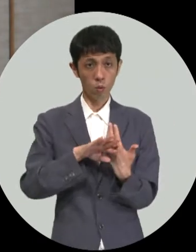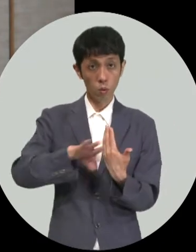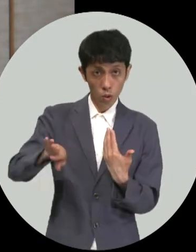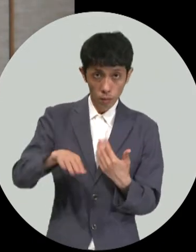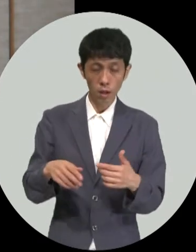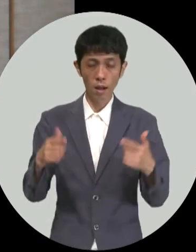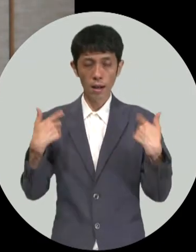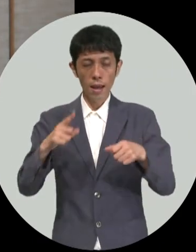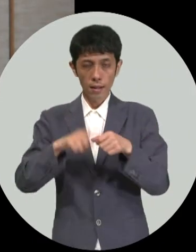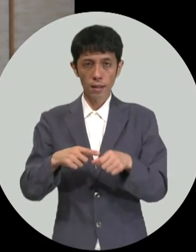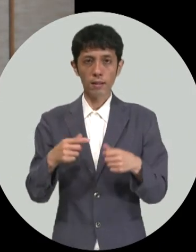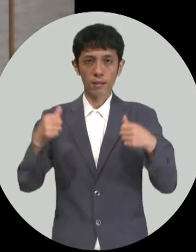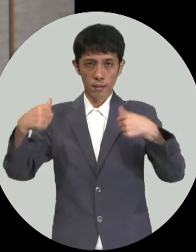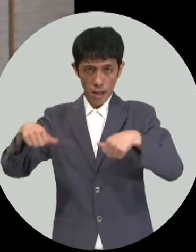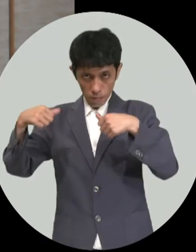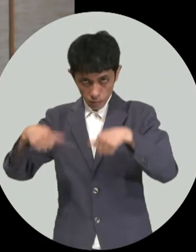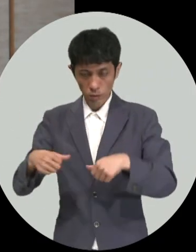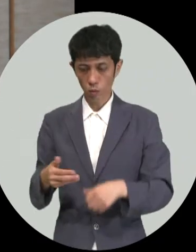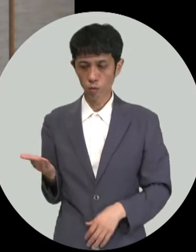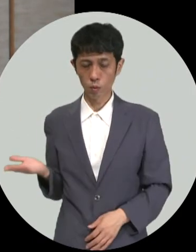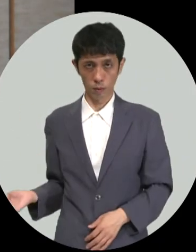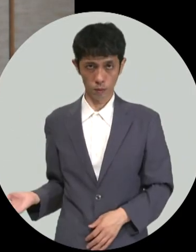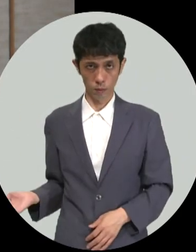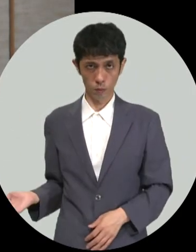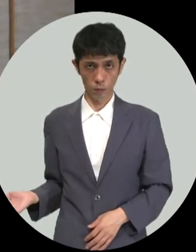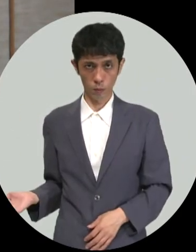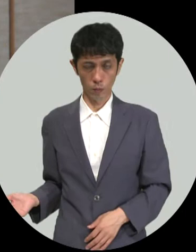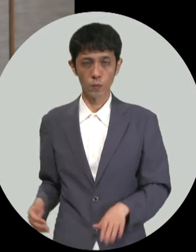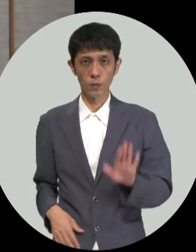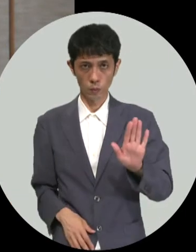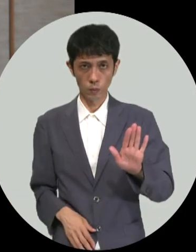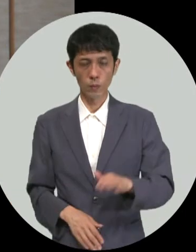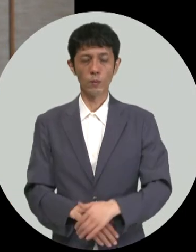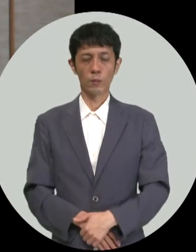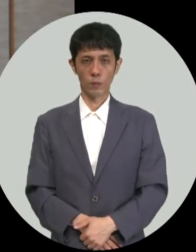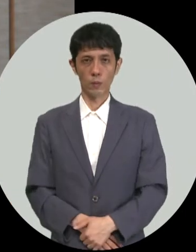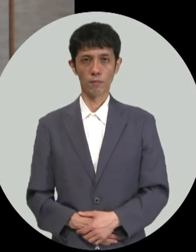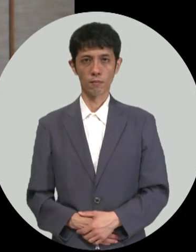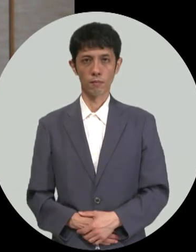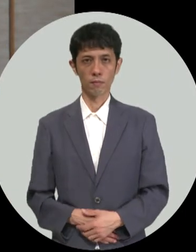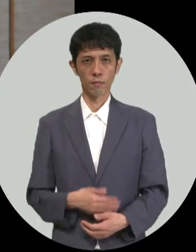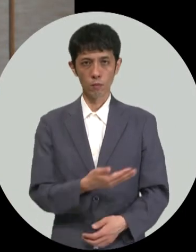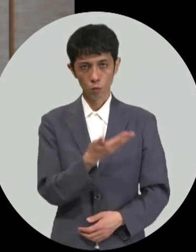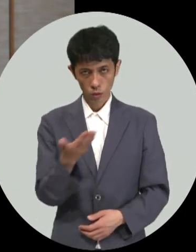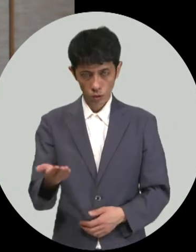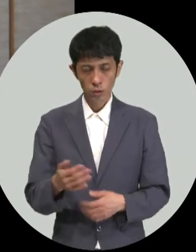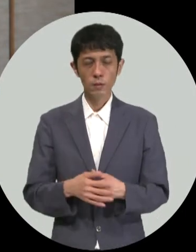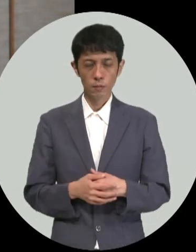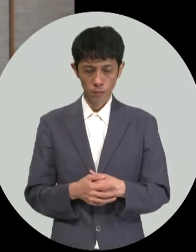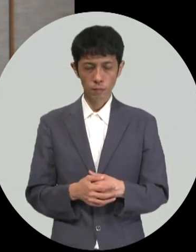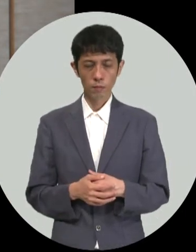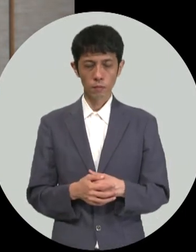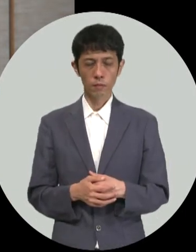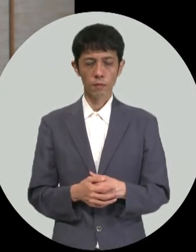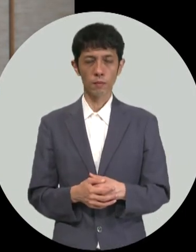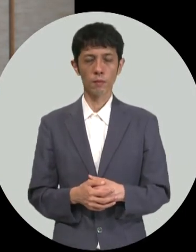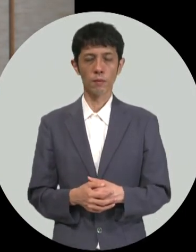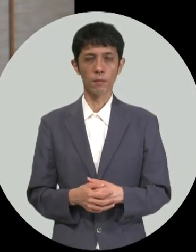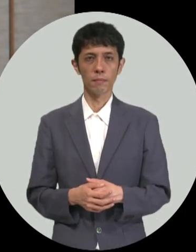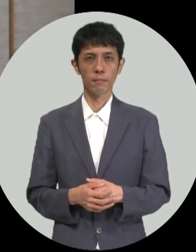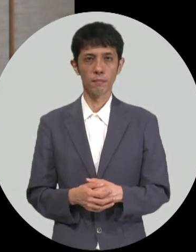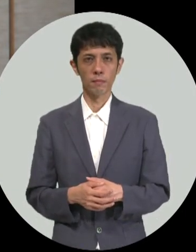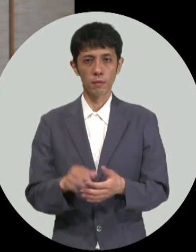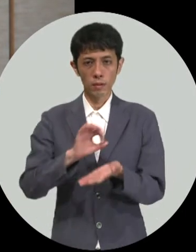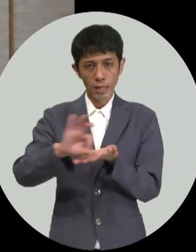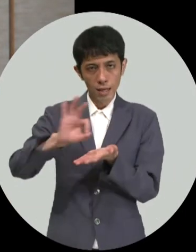例年並みの 98.9% となっております。2ページの下段から3、4ページにか